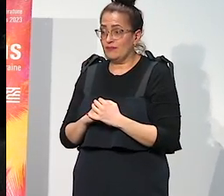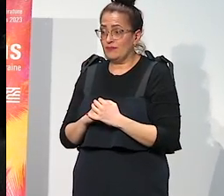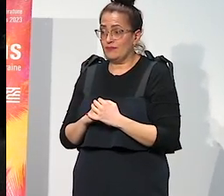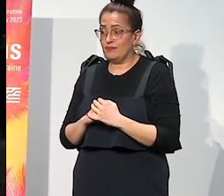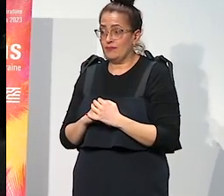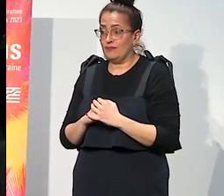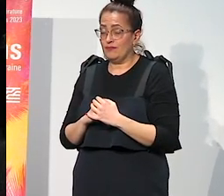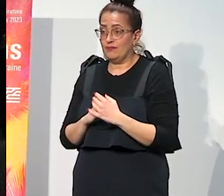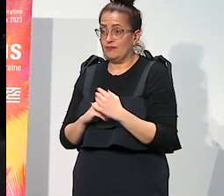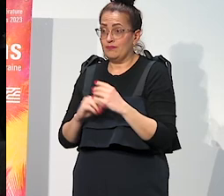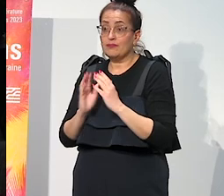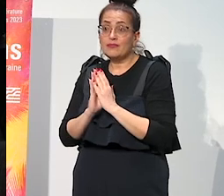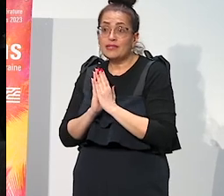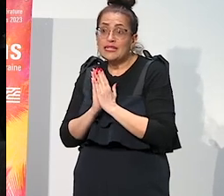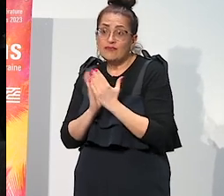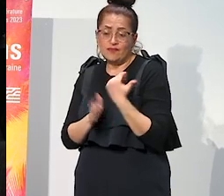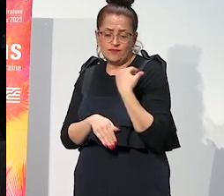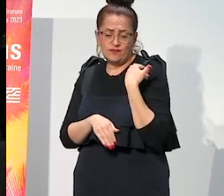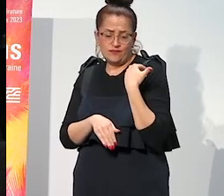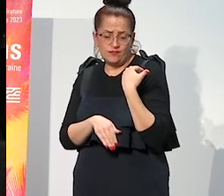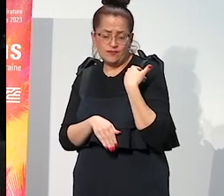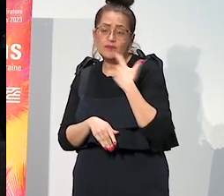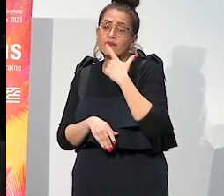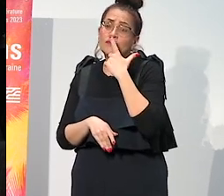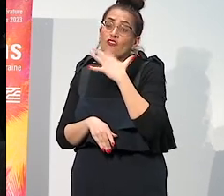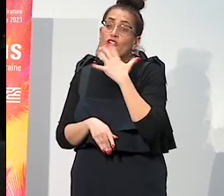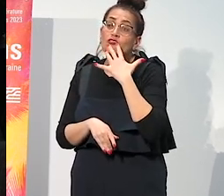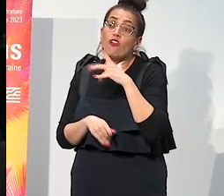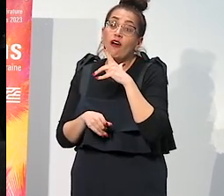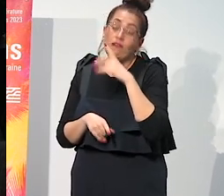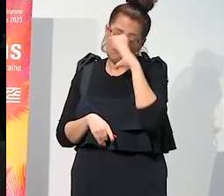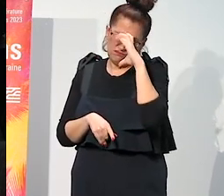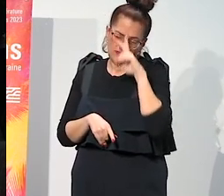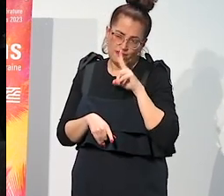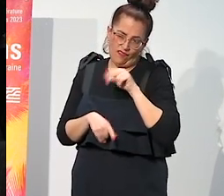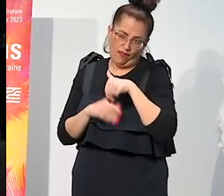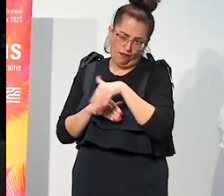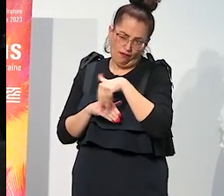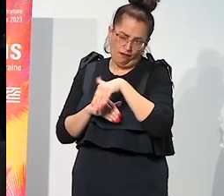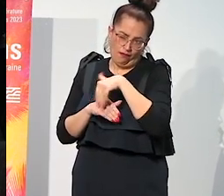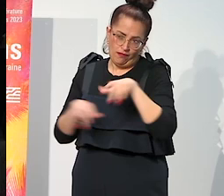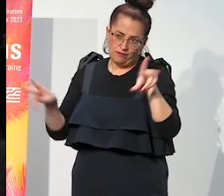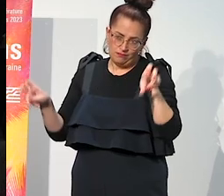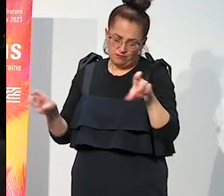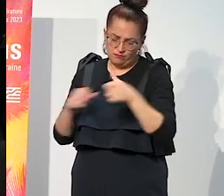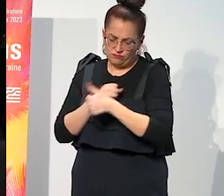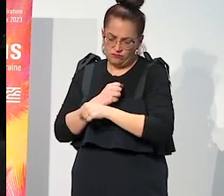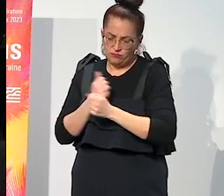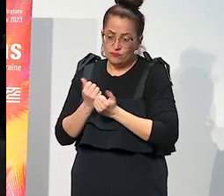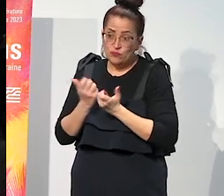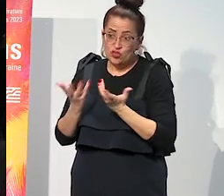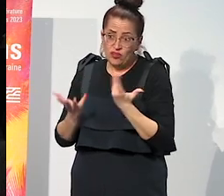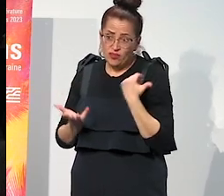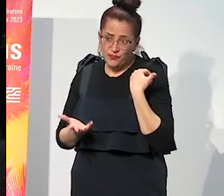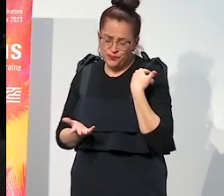récemment votre ouvrage « Quand tu écouteras cette chanson », quand il est sorti, donc il y a déjà plusieurs semaines. Mais